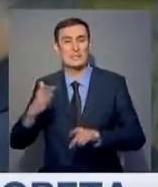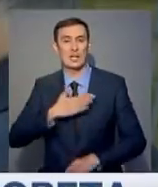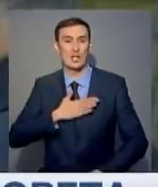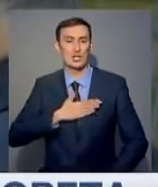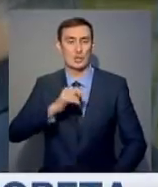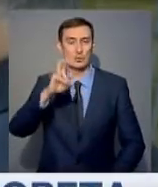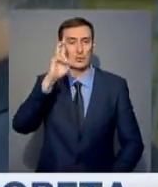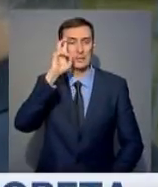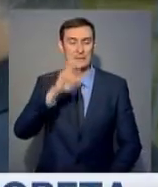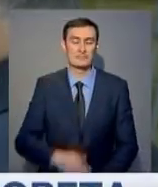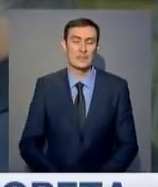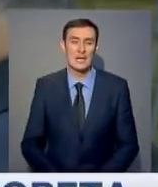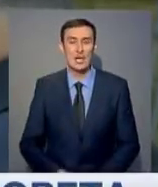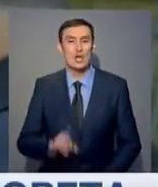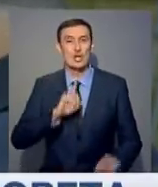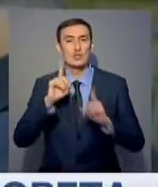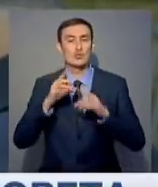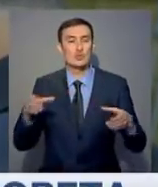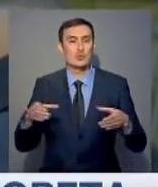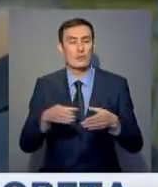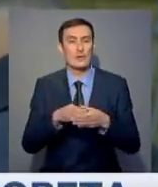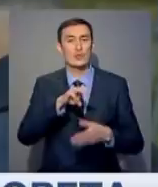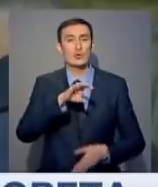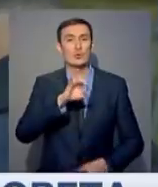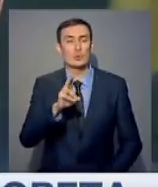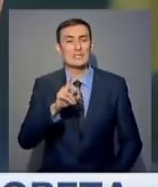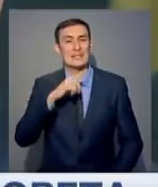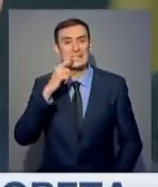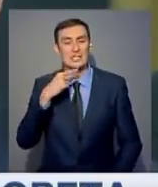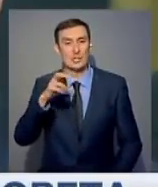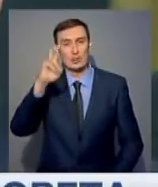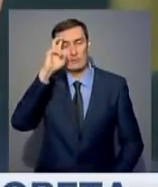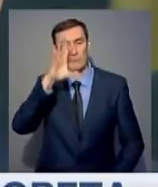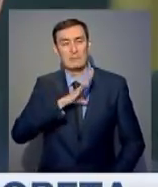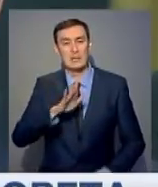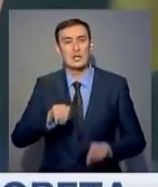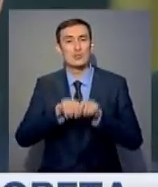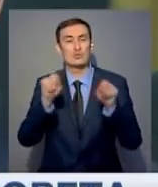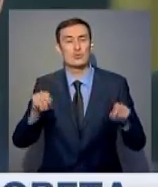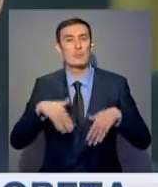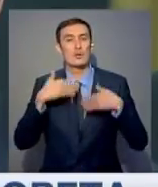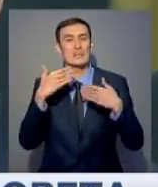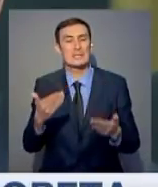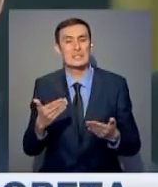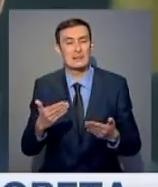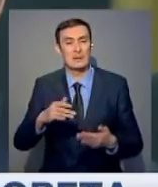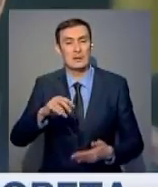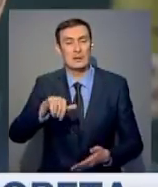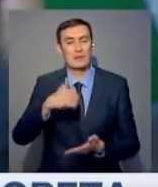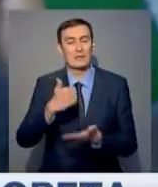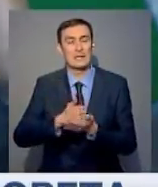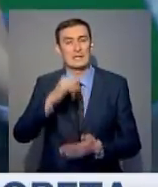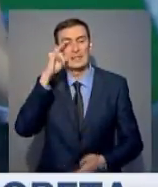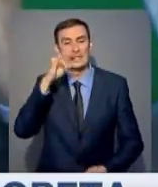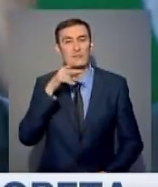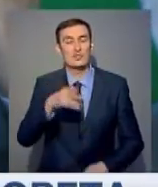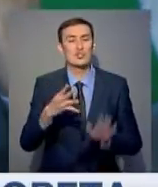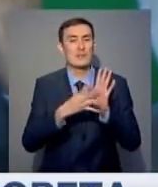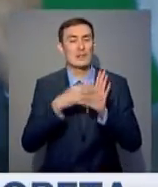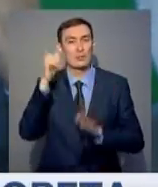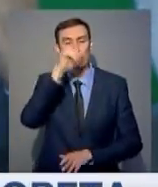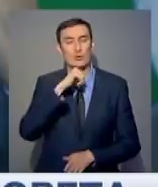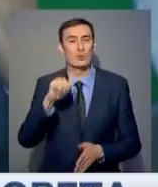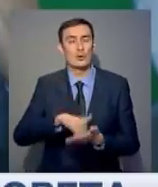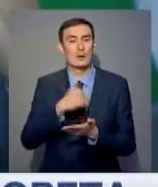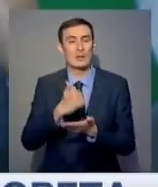стран совет сотрудничества тюркоязычных государств был создан по инициативе президента казахстана в октябре 2009 года на саммите